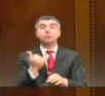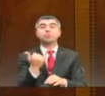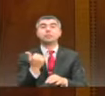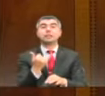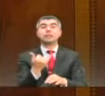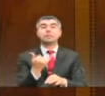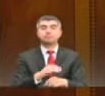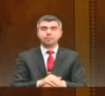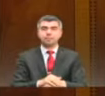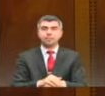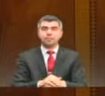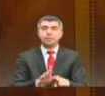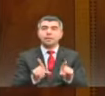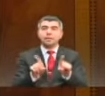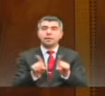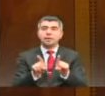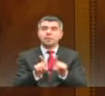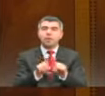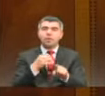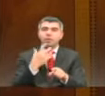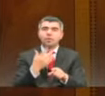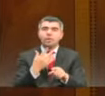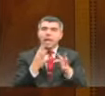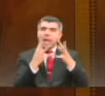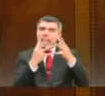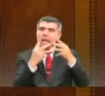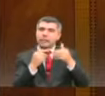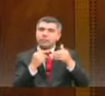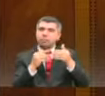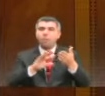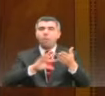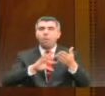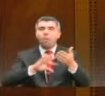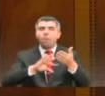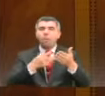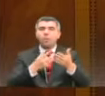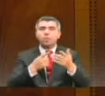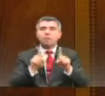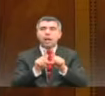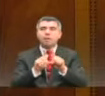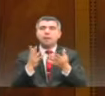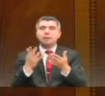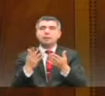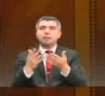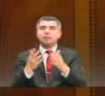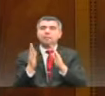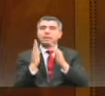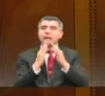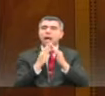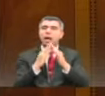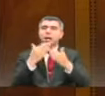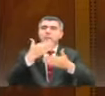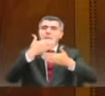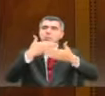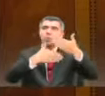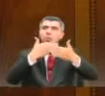أولا تتميم عملية جرد وإحصاء الرصيد العقاري العمومي، إحصاء شامل